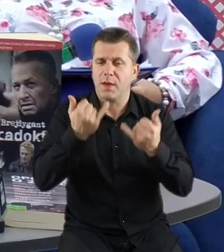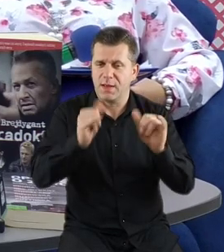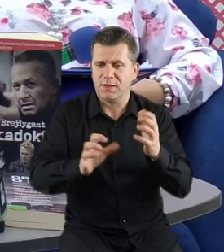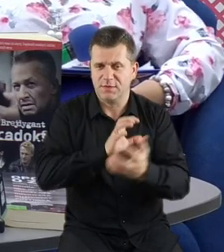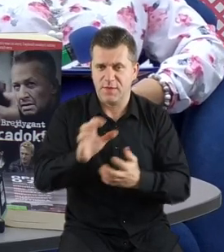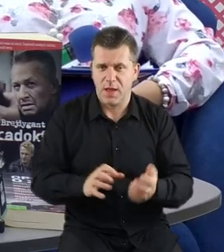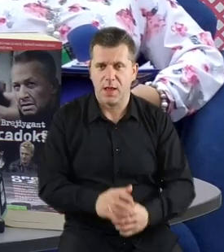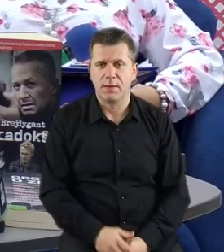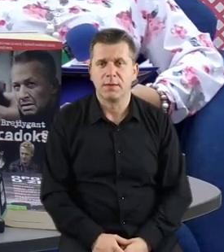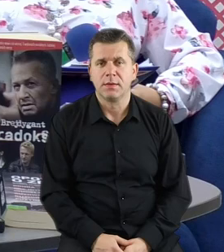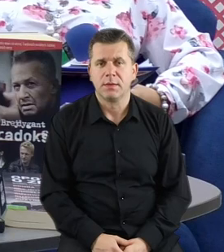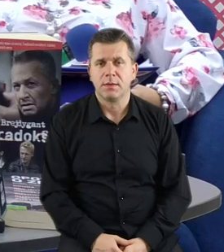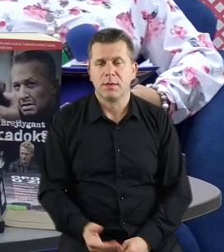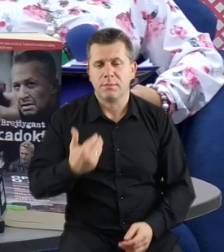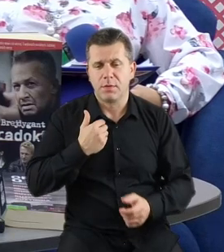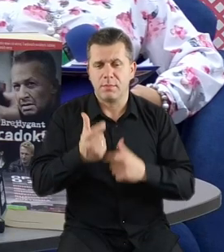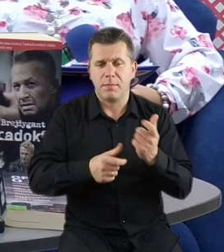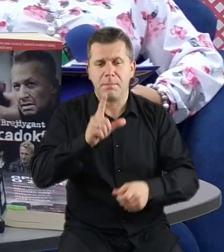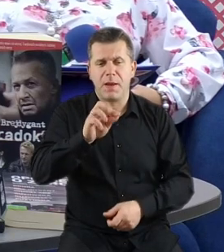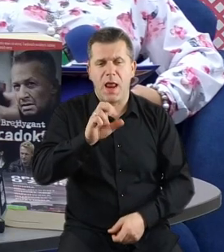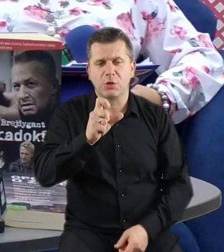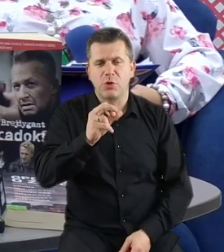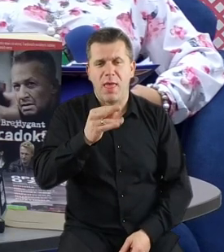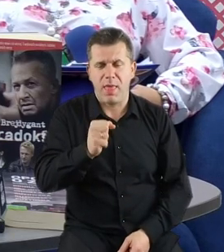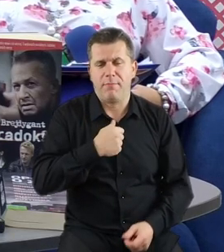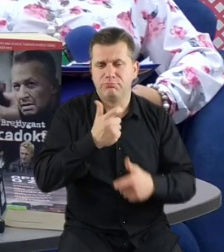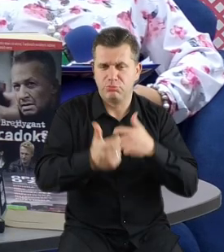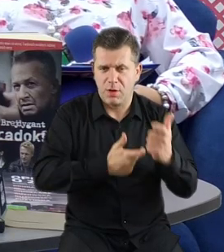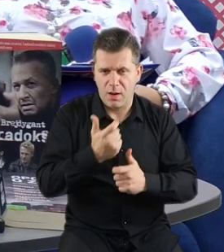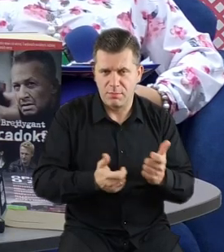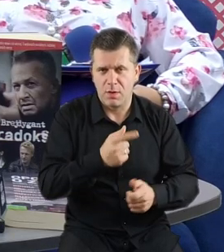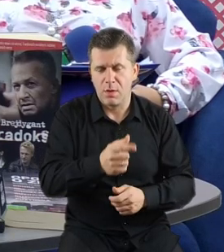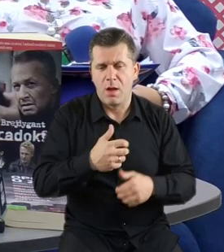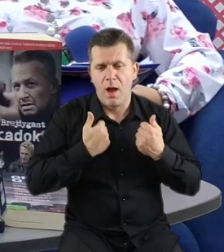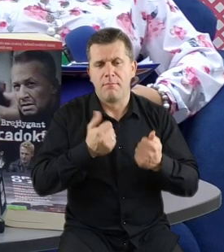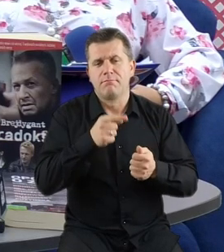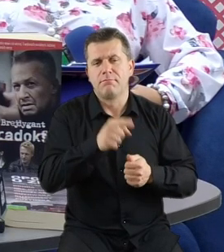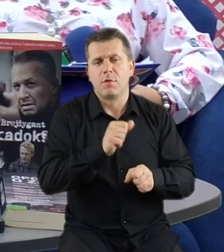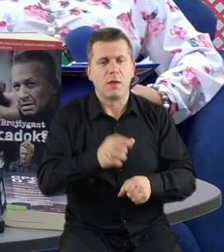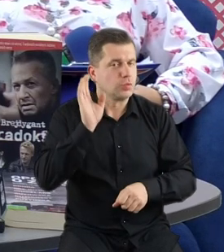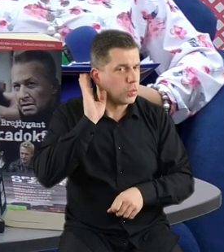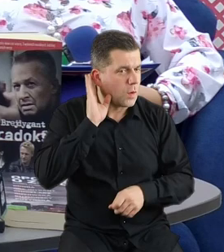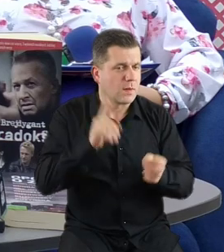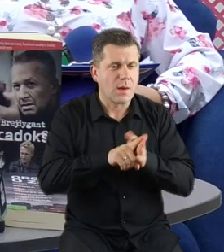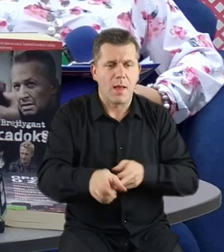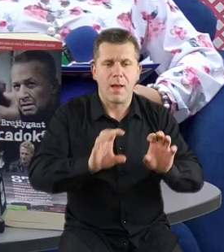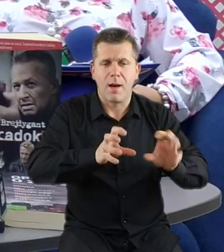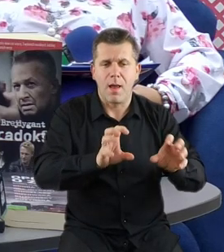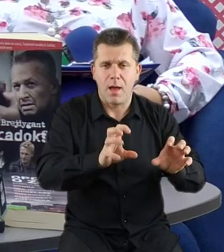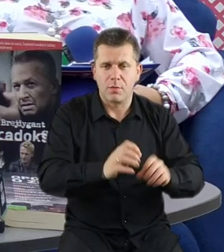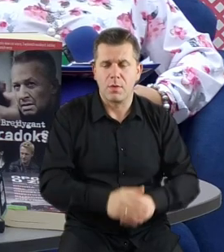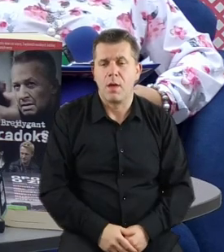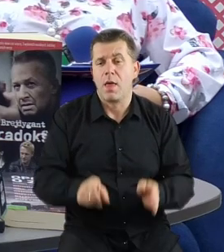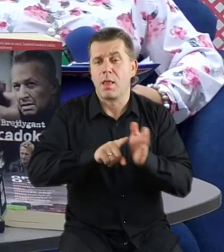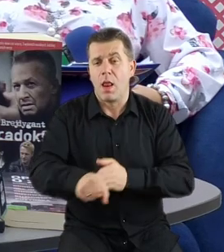teraz przerabiałem Pratchetta w taki sposób, żeby funkcjonował on jako słuchowisko dla radiosłuchaczy, a